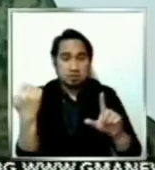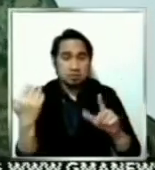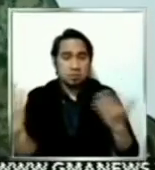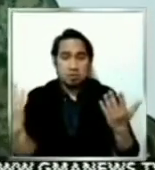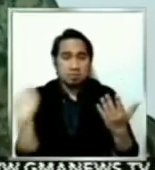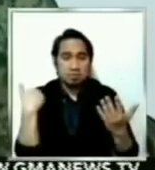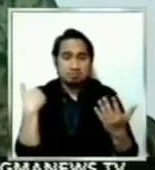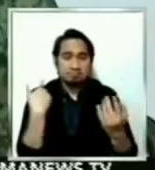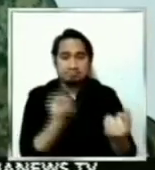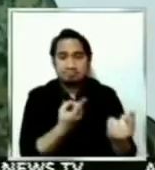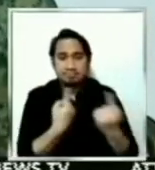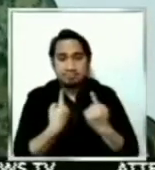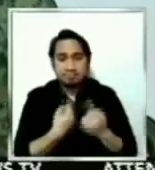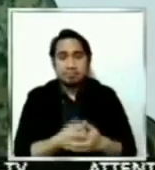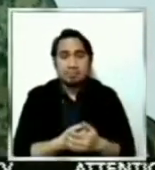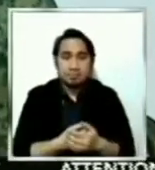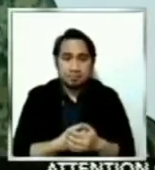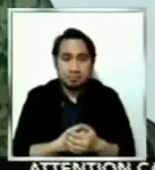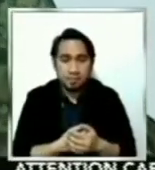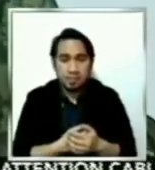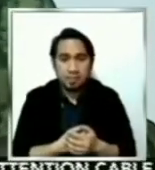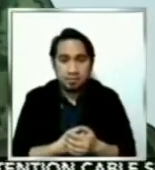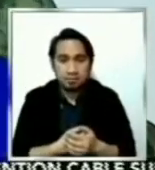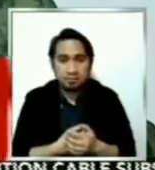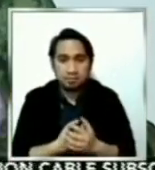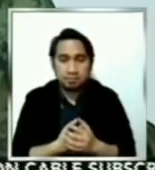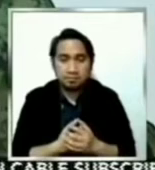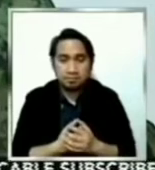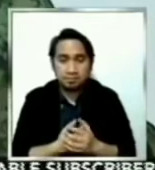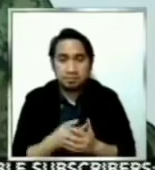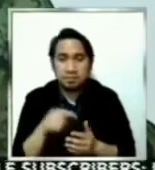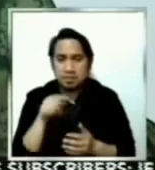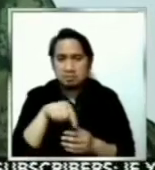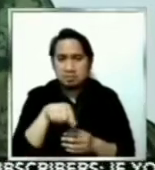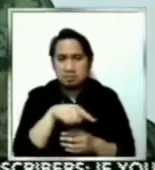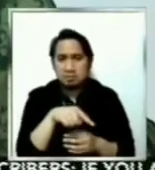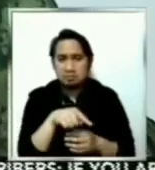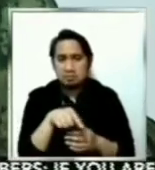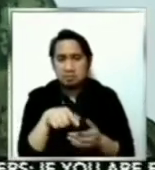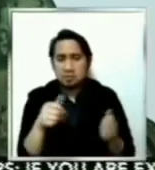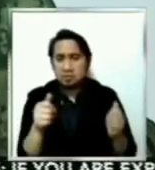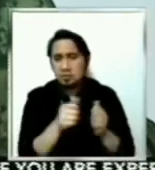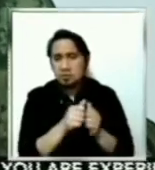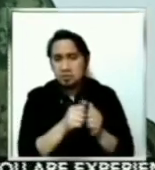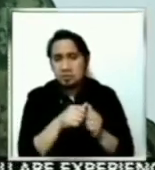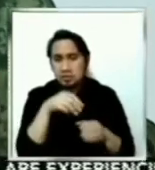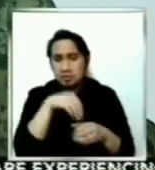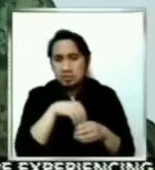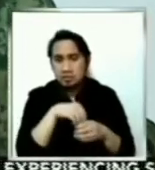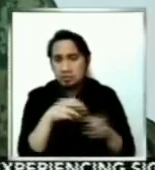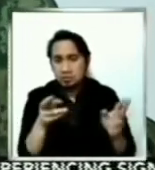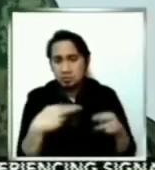No? And magkakasama siya sa room. Why did this have to happen? Kaya,